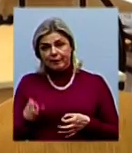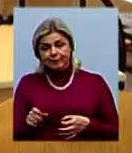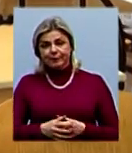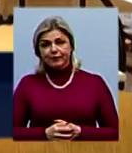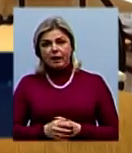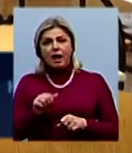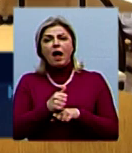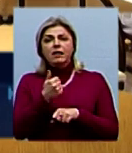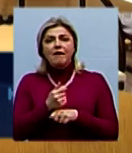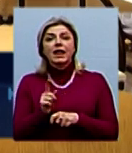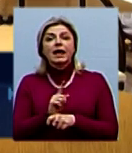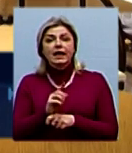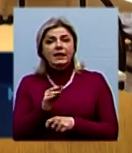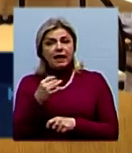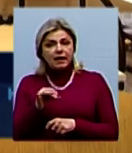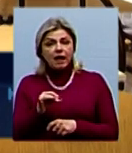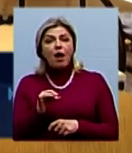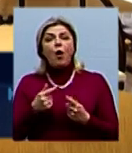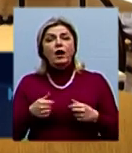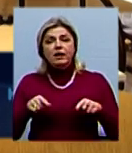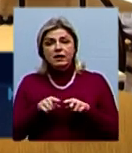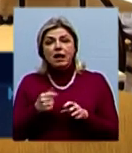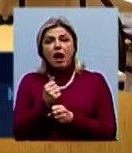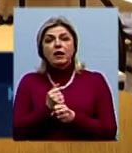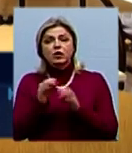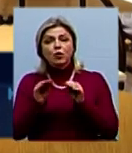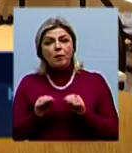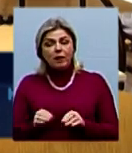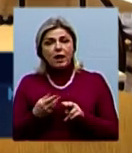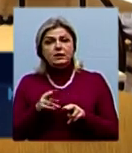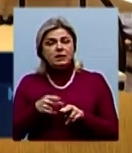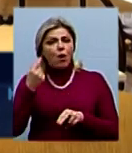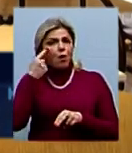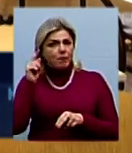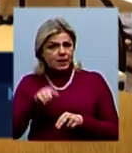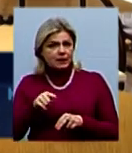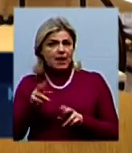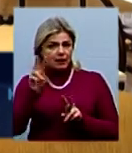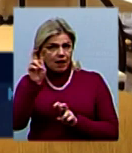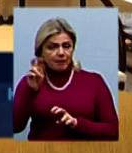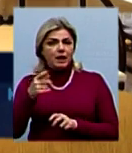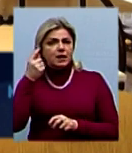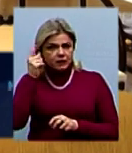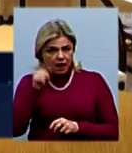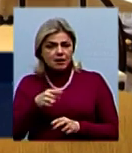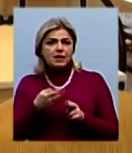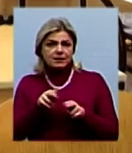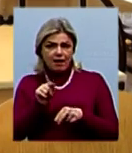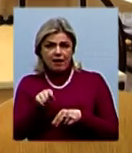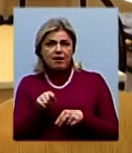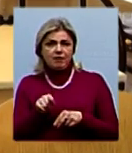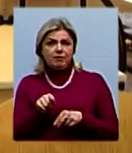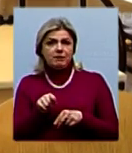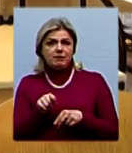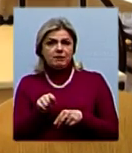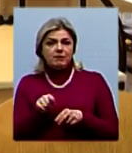критеріїв організатори розробили. Це таке, як знання, це обізнаність тематики, знання цієї теми. Далі